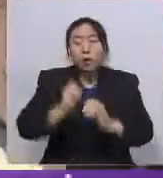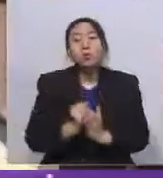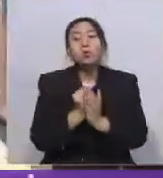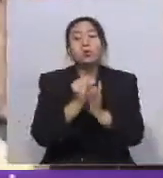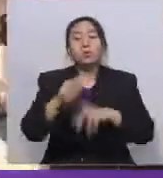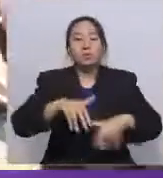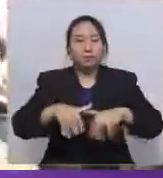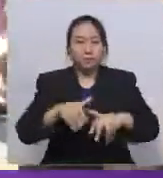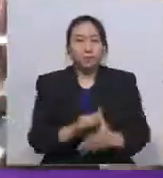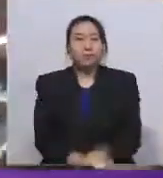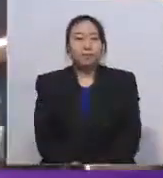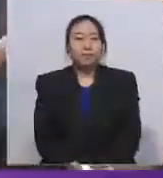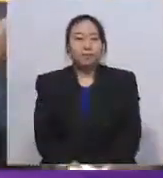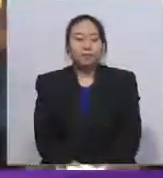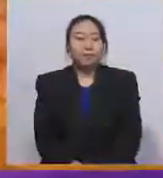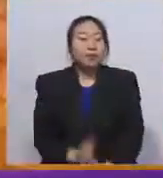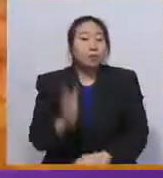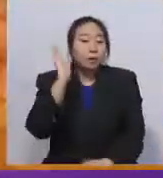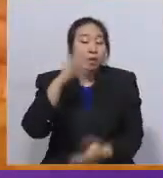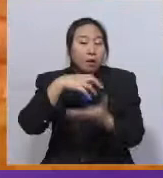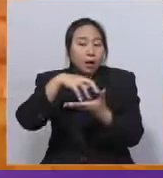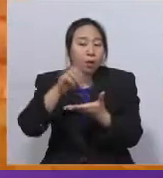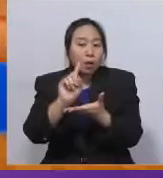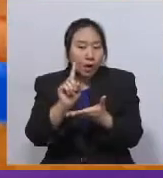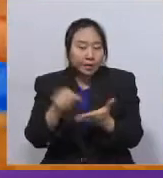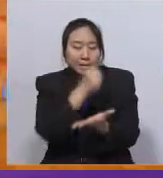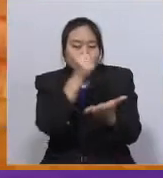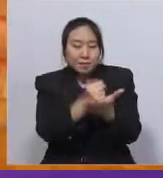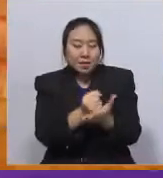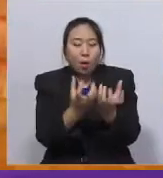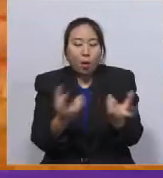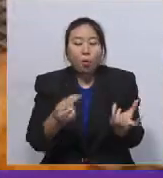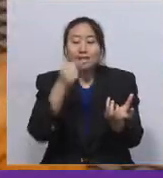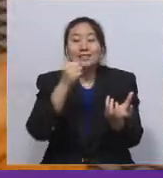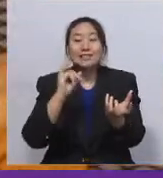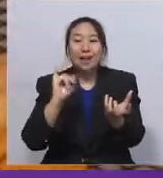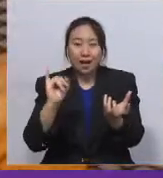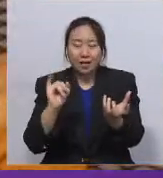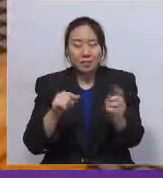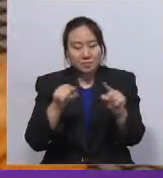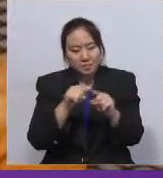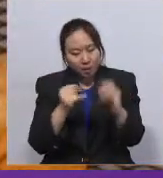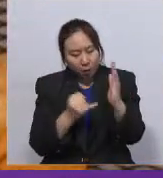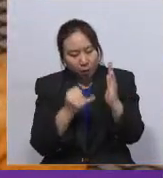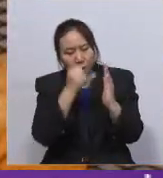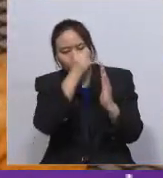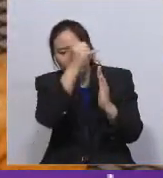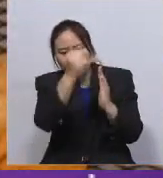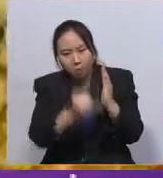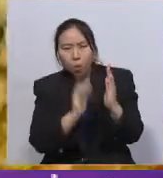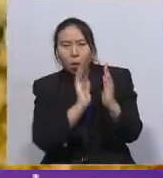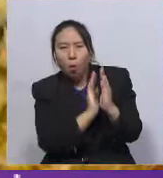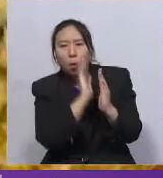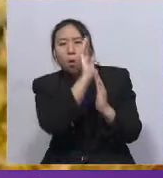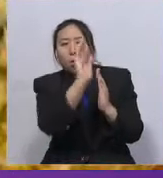ประชาชนพันเอกอธิสิทธิ์ยังเปิดเผยถึงการขึ้นทะเบียนสินค้า GI หรือสินค้าสิ่งบ่งชี้ทางภูมิศาส